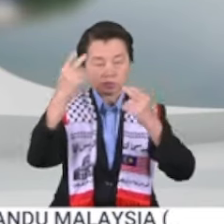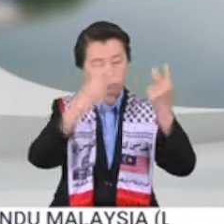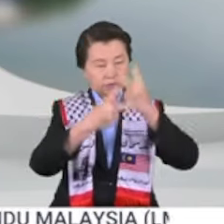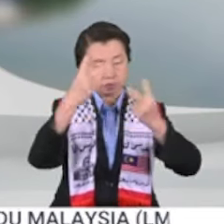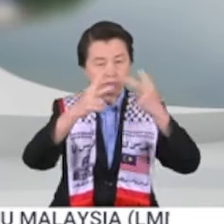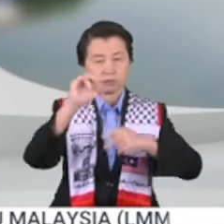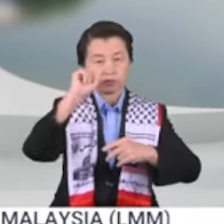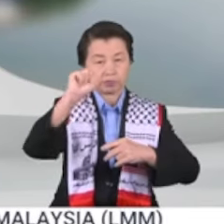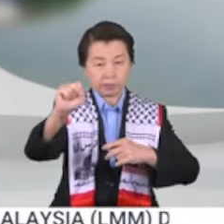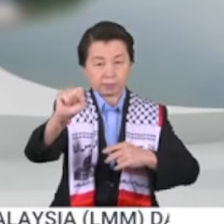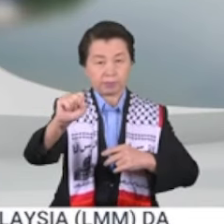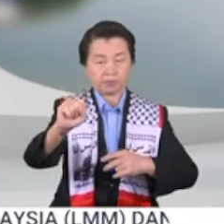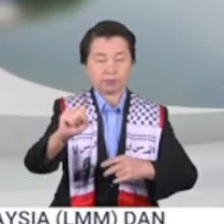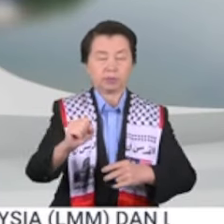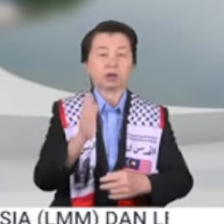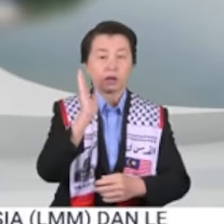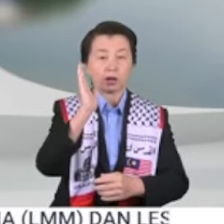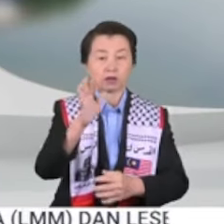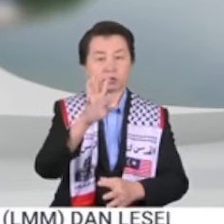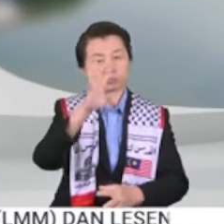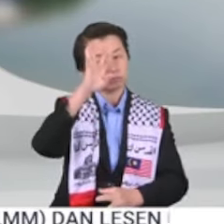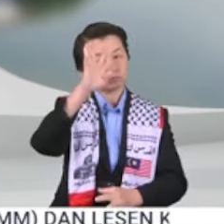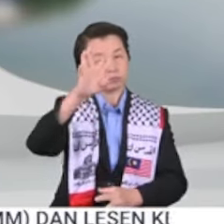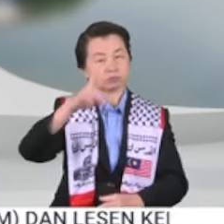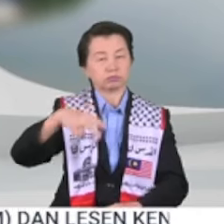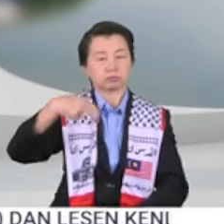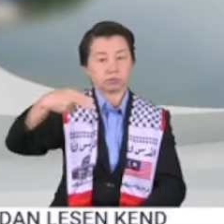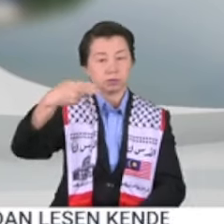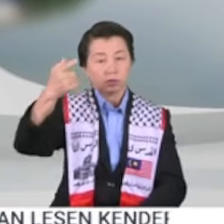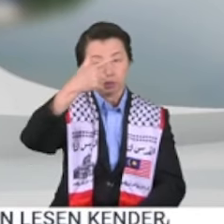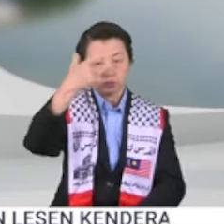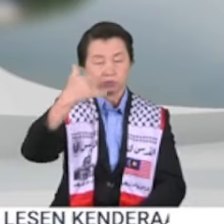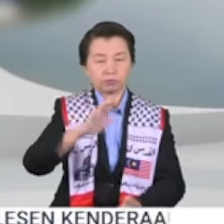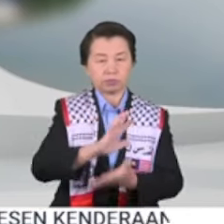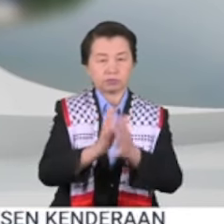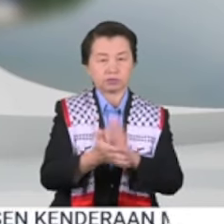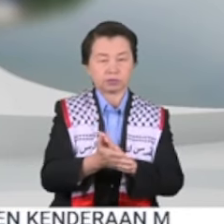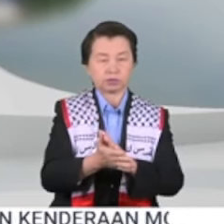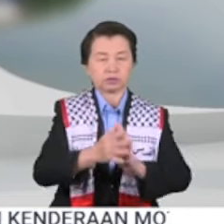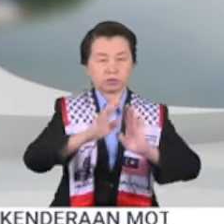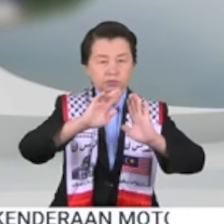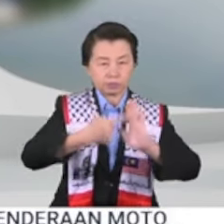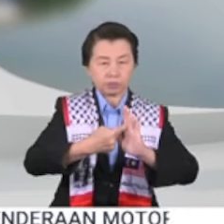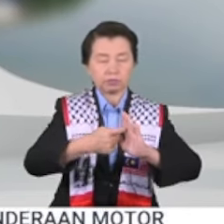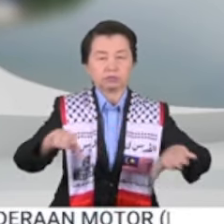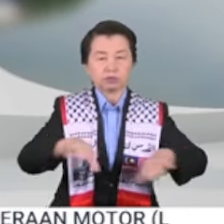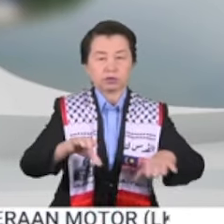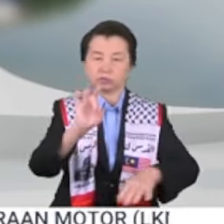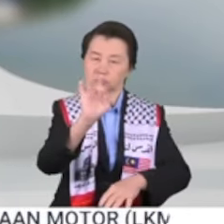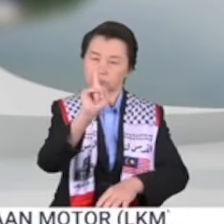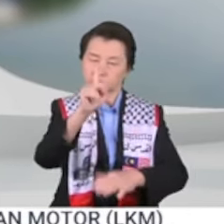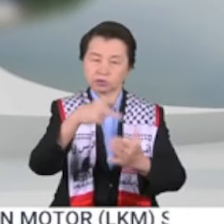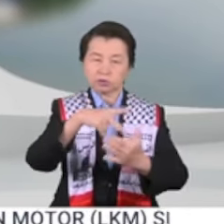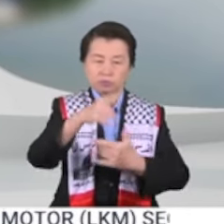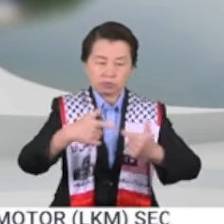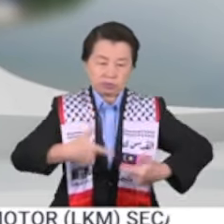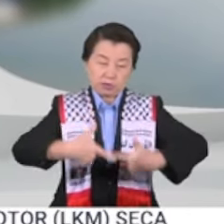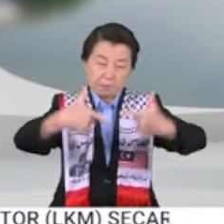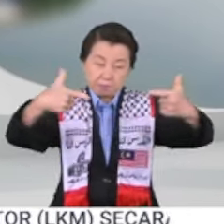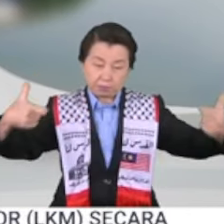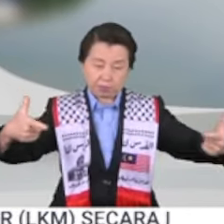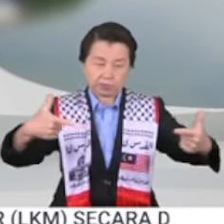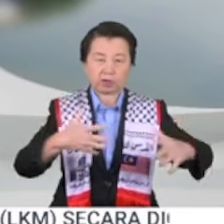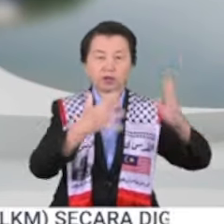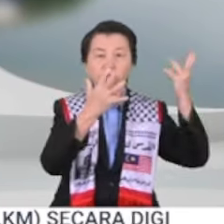Anwar Ibrahim ke Sabah bakal mencipta sejarah kerana ia menjadi titik tolak pelaksanaan sebuah projek mega